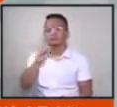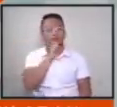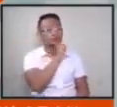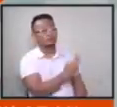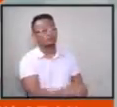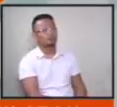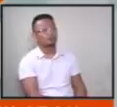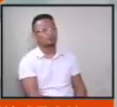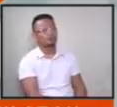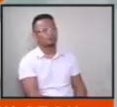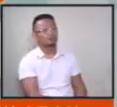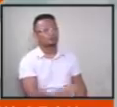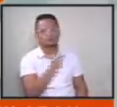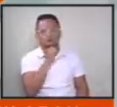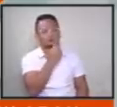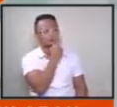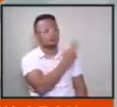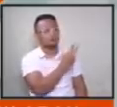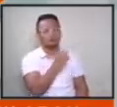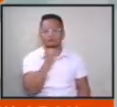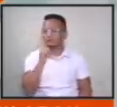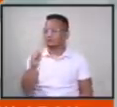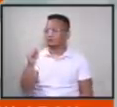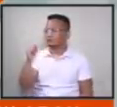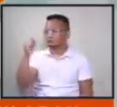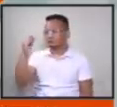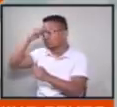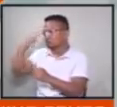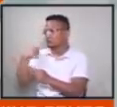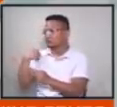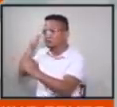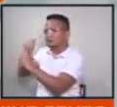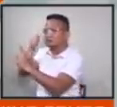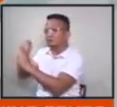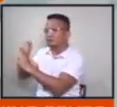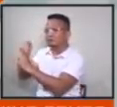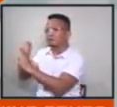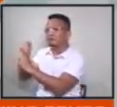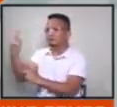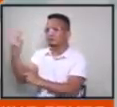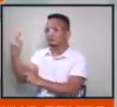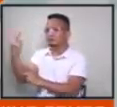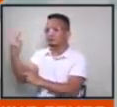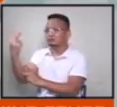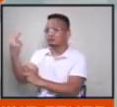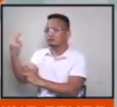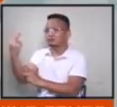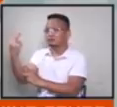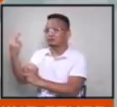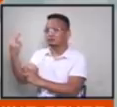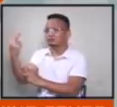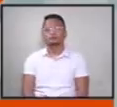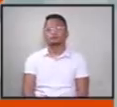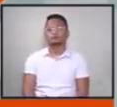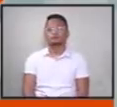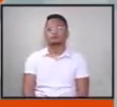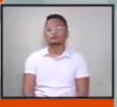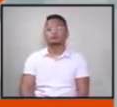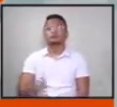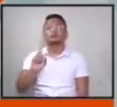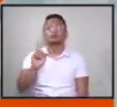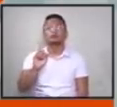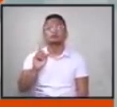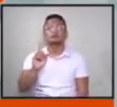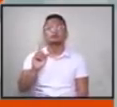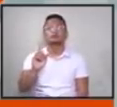po sila nakita, sir. Ah, hindi mo nakita? So, ibig sabihin, hindi mo natatandaan na may nangyaring pananakit ninyo dito sa dalawa? Hindi ko po sinaktan, sir. So, ano nangyari